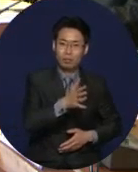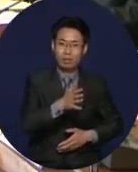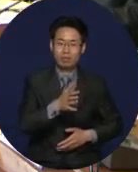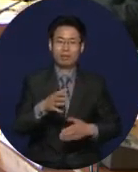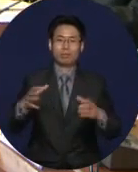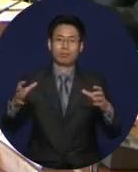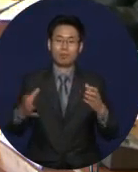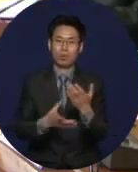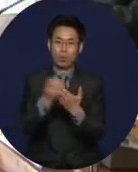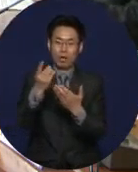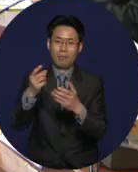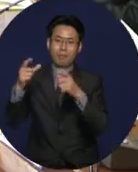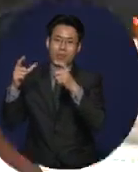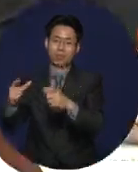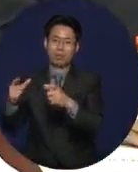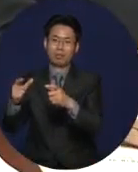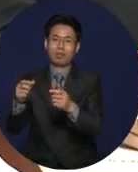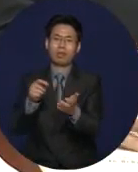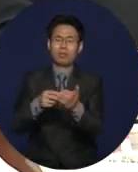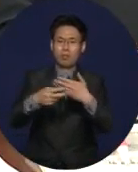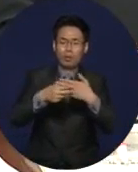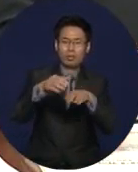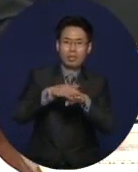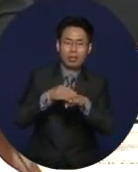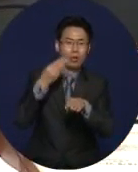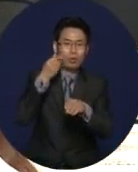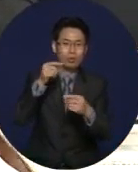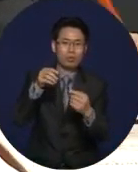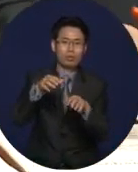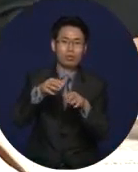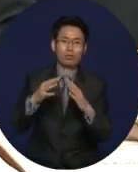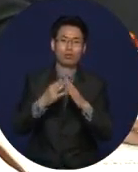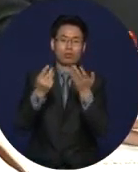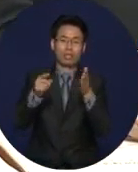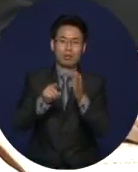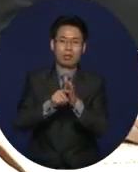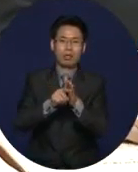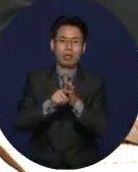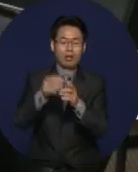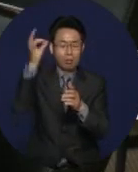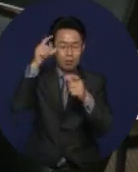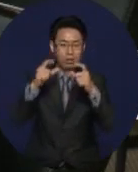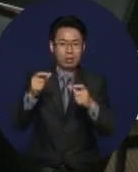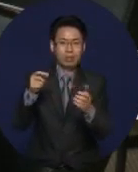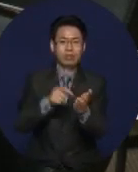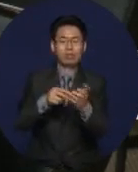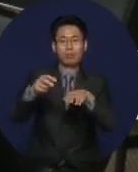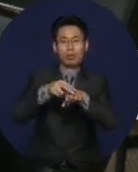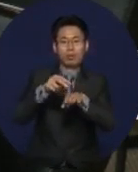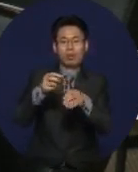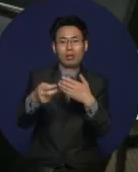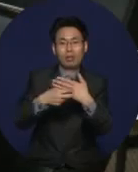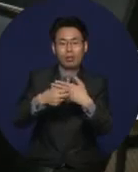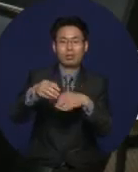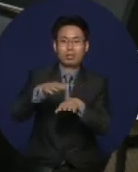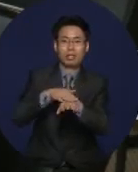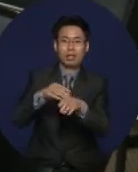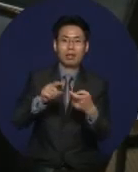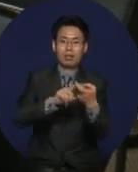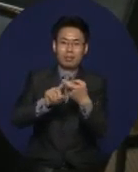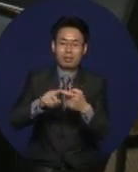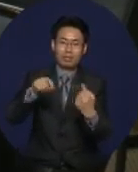전문화, 통합화, 지역화된 응급의료체계를 효율적으로 구축하기 위한 포항권역 응급의료체계